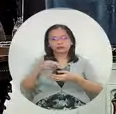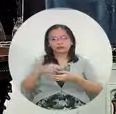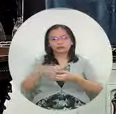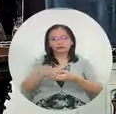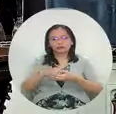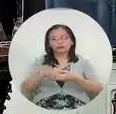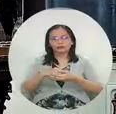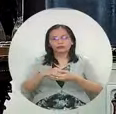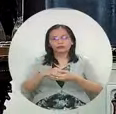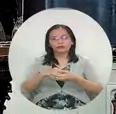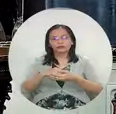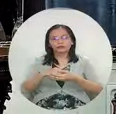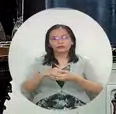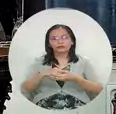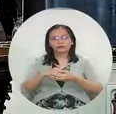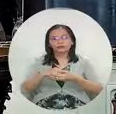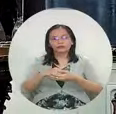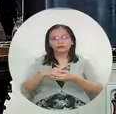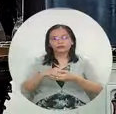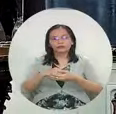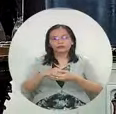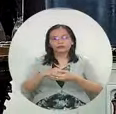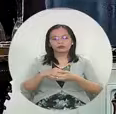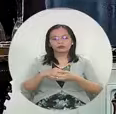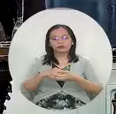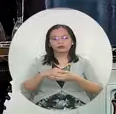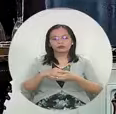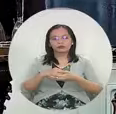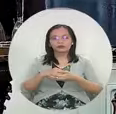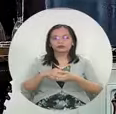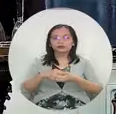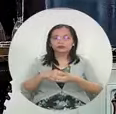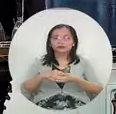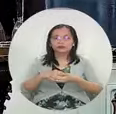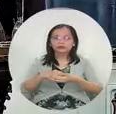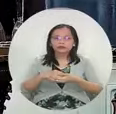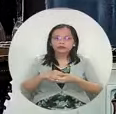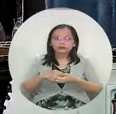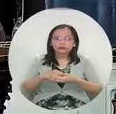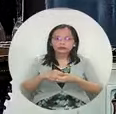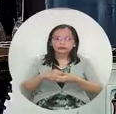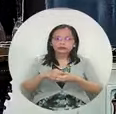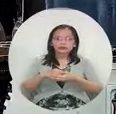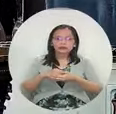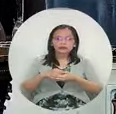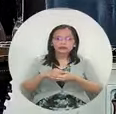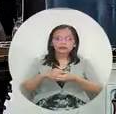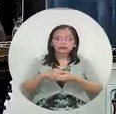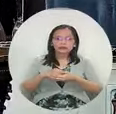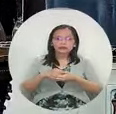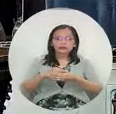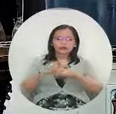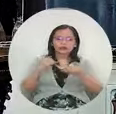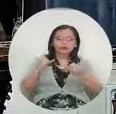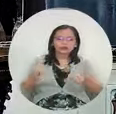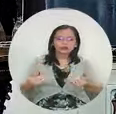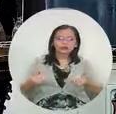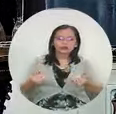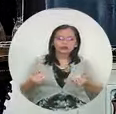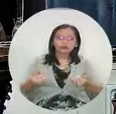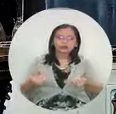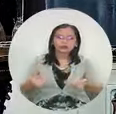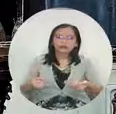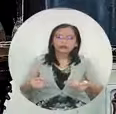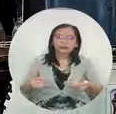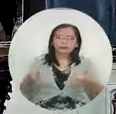agyanan sa mga nations ng unsaved, they will go to Armageddon. While kita nga